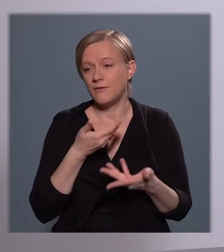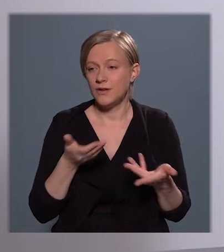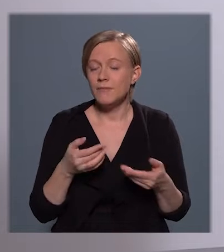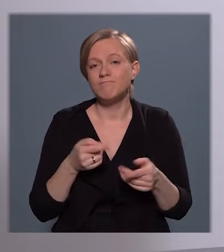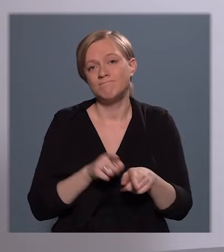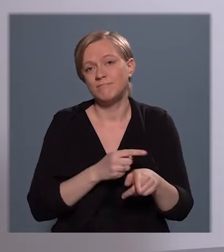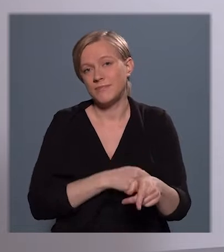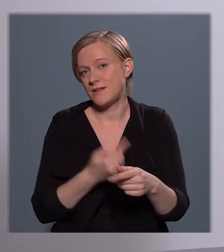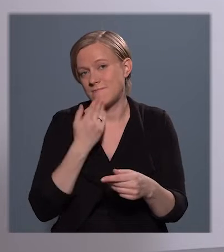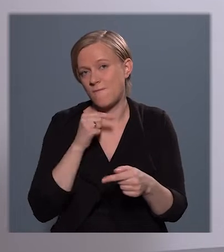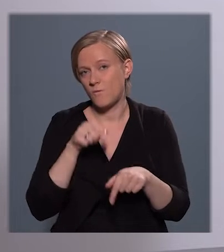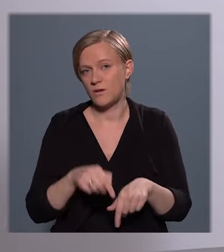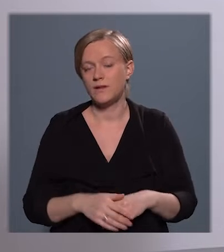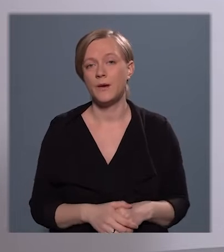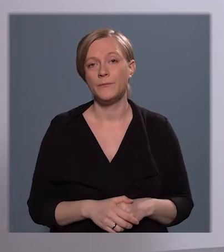van.